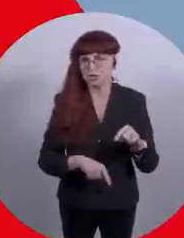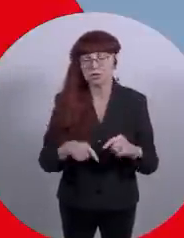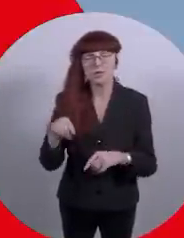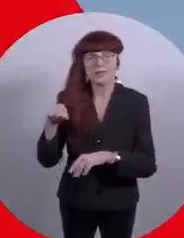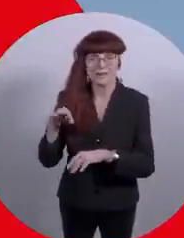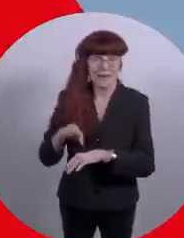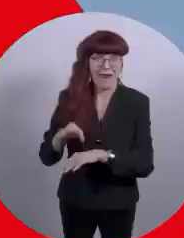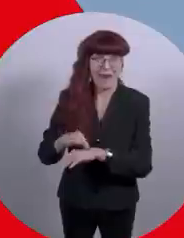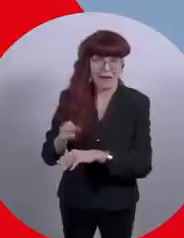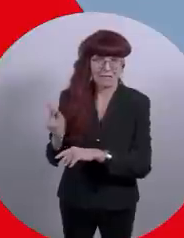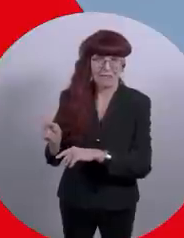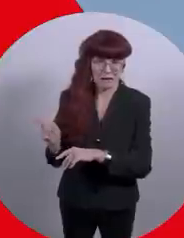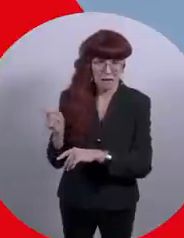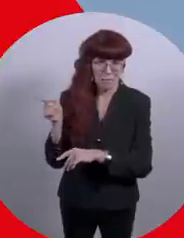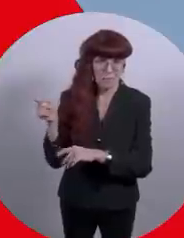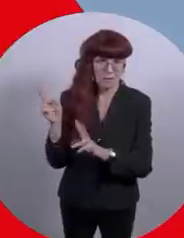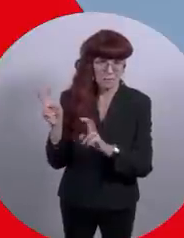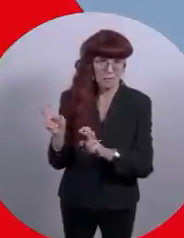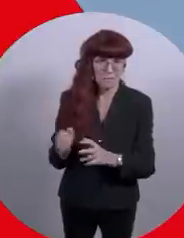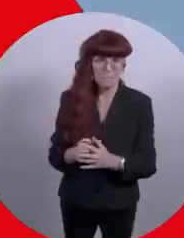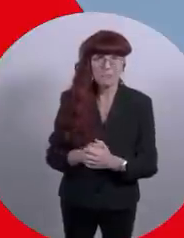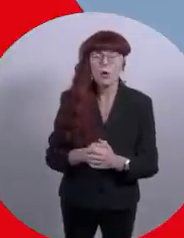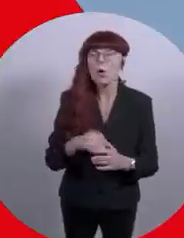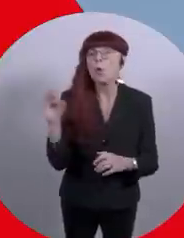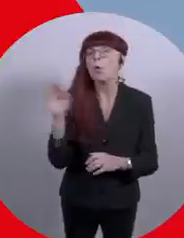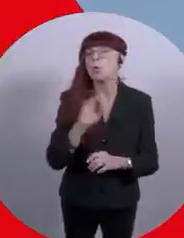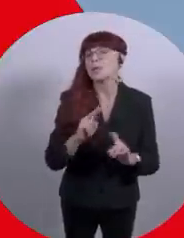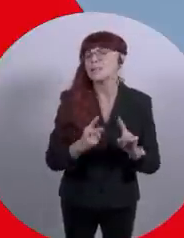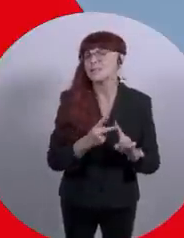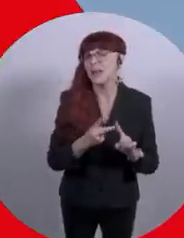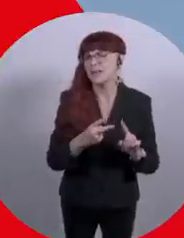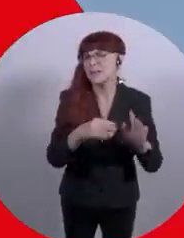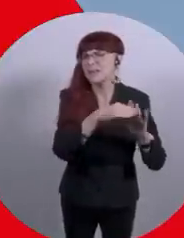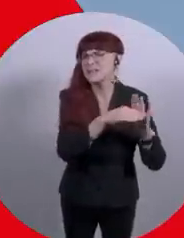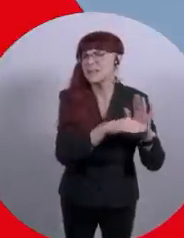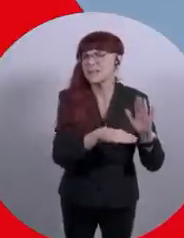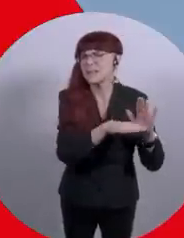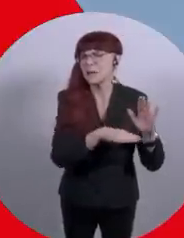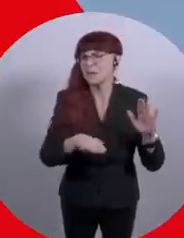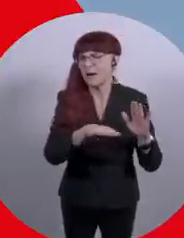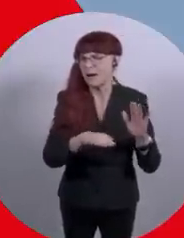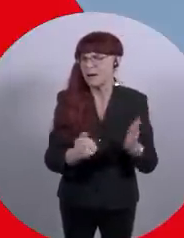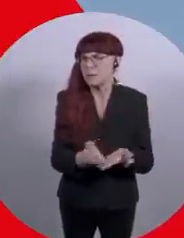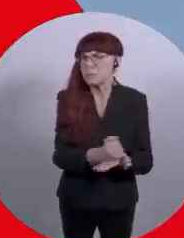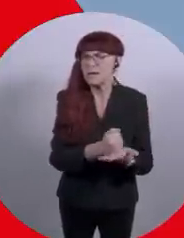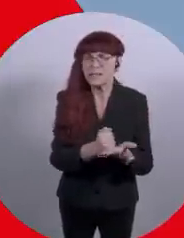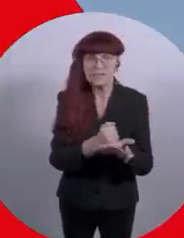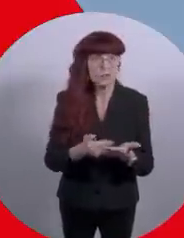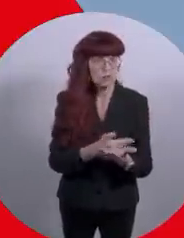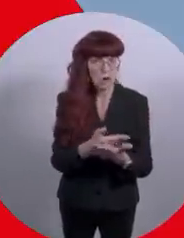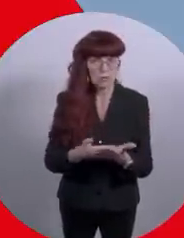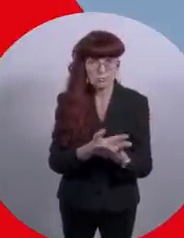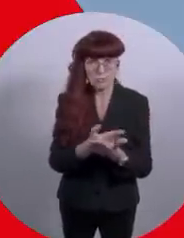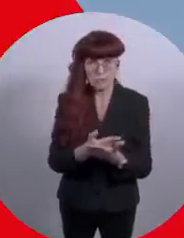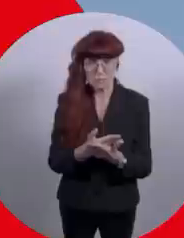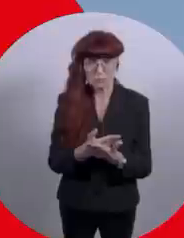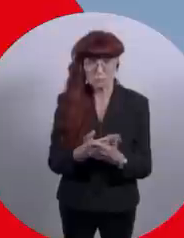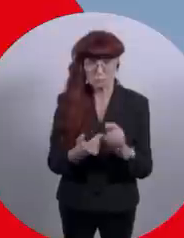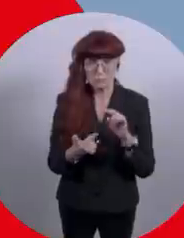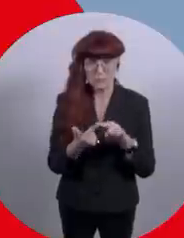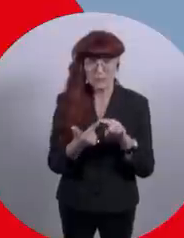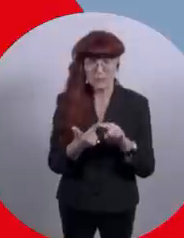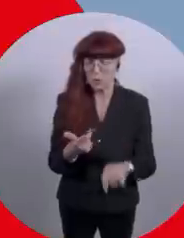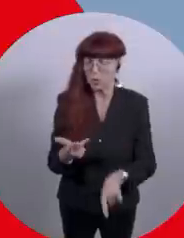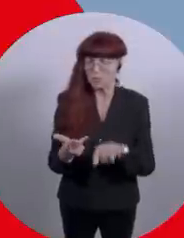zum zweiten im gesetzlichen Bereich wo die medizinische Ausbildung betrifft und drittens